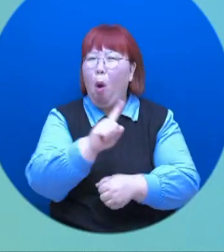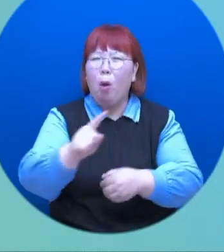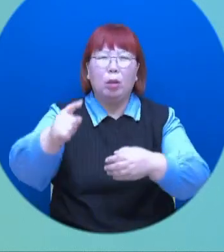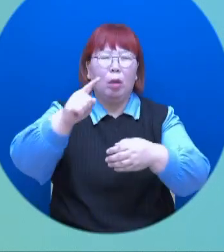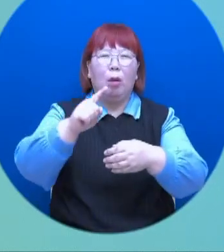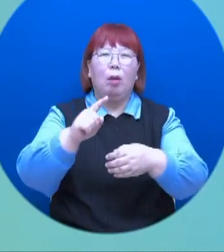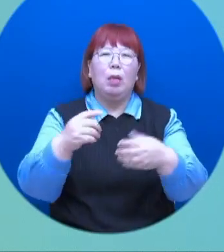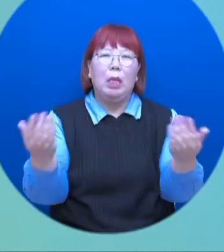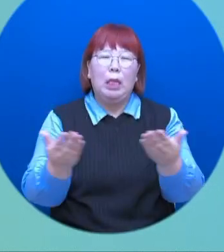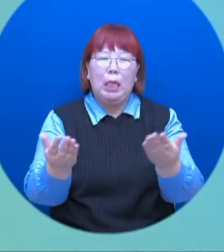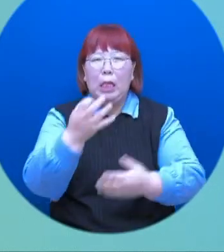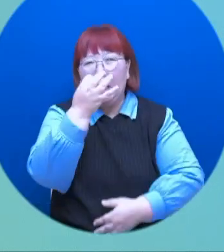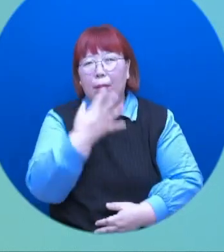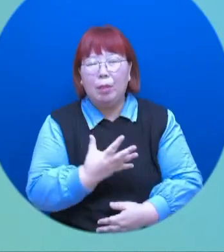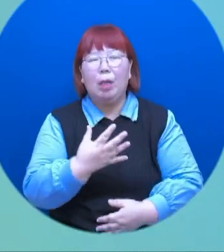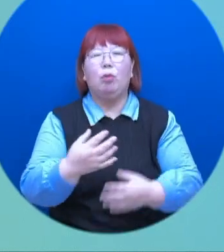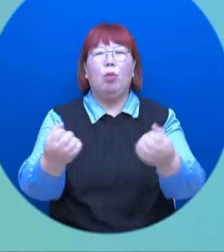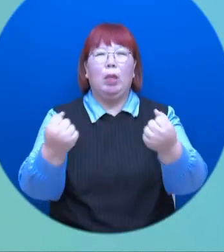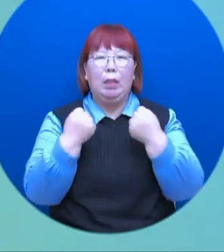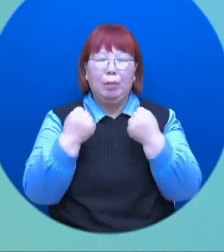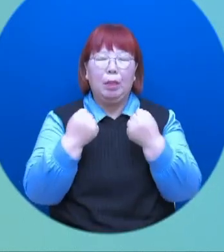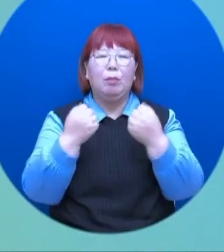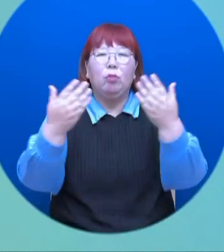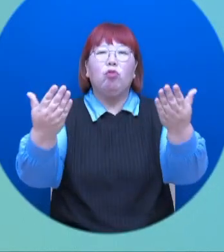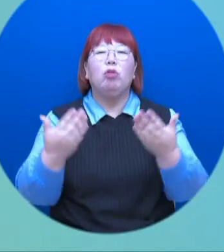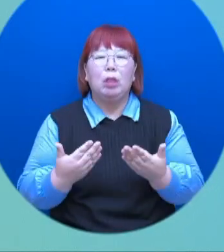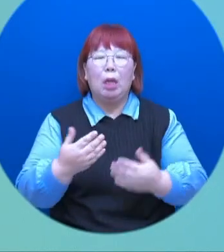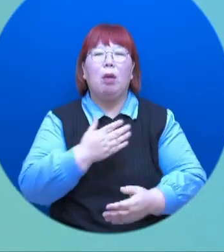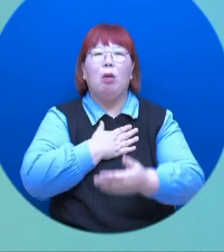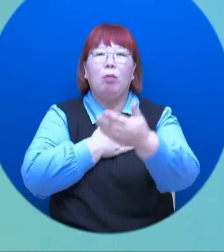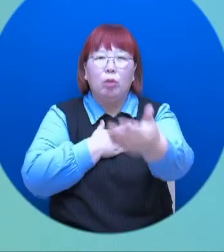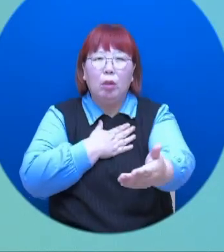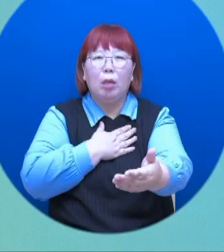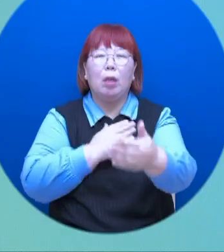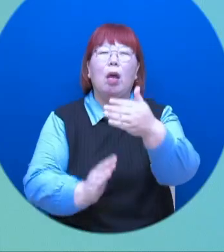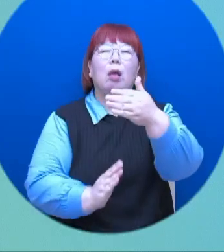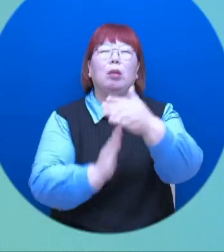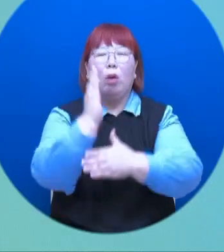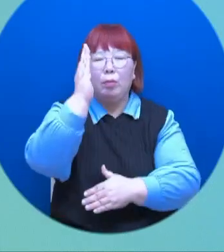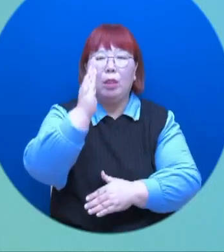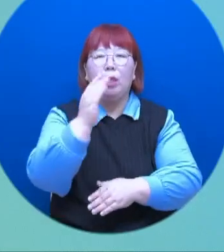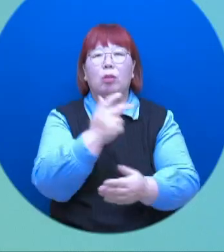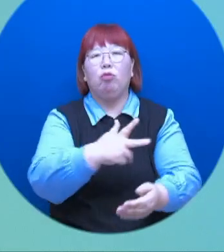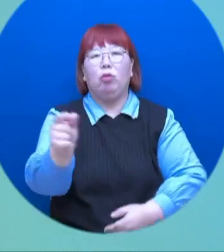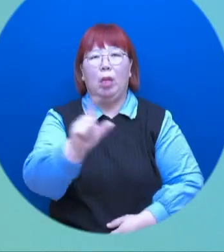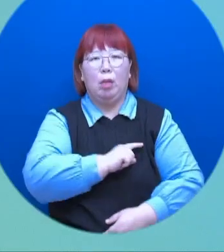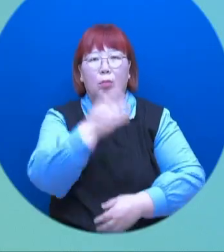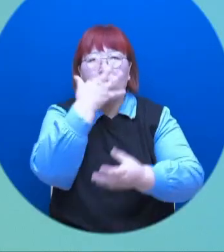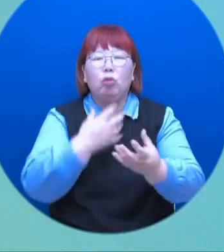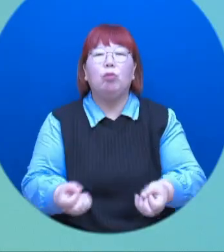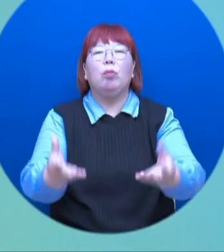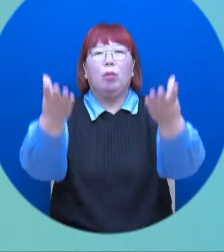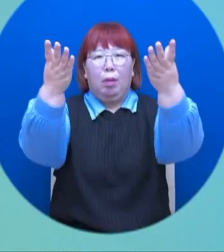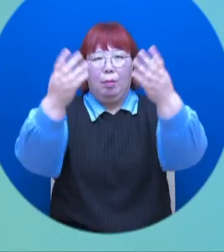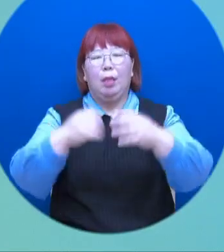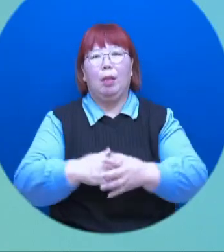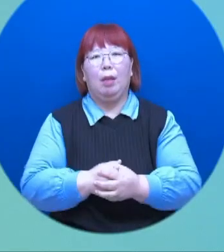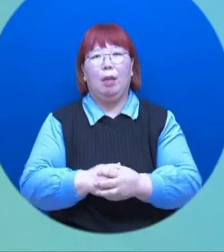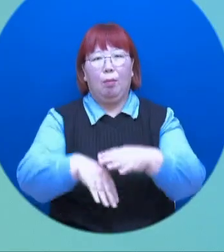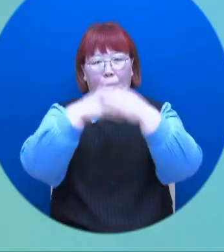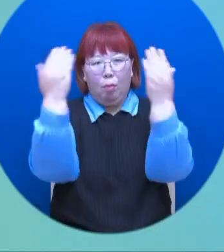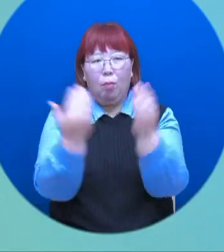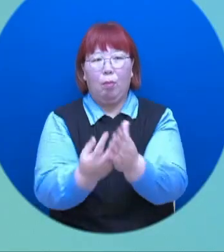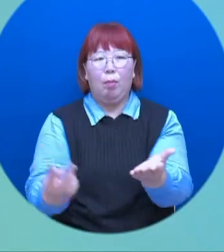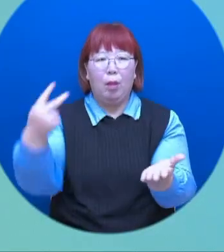극복하는 힘을 공급해 주신다. 이 은혜가 저와 여러분 가운데 넘칠 수 있기를 주의 이름으로 축원합니다. 모두